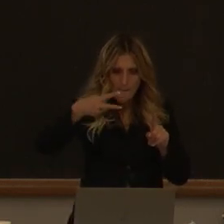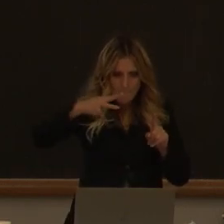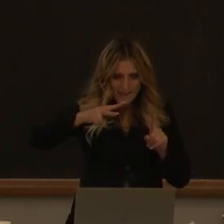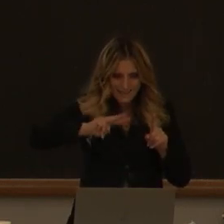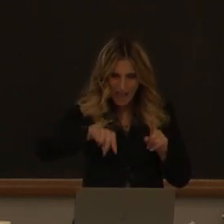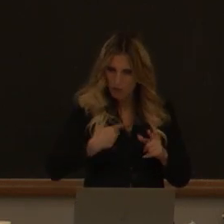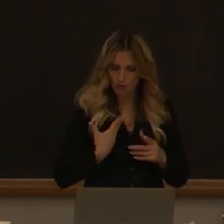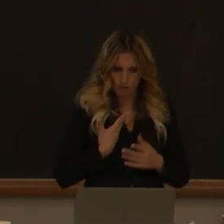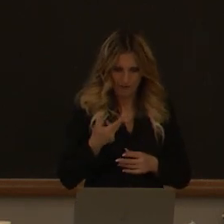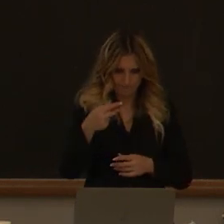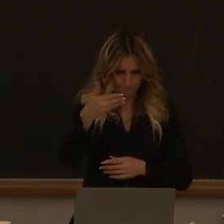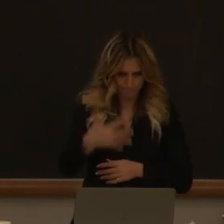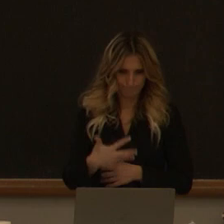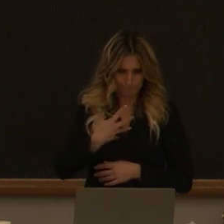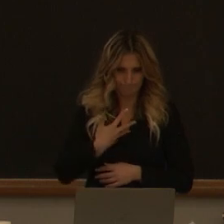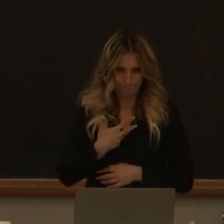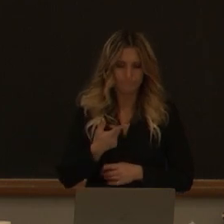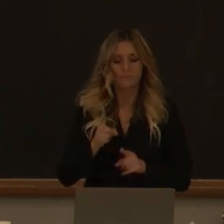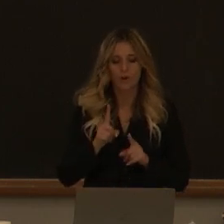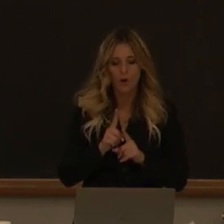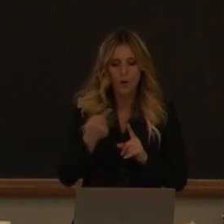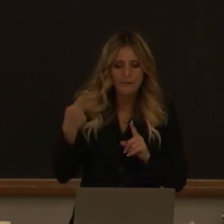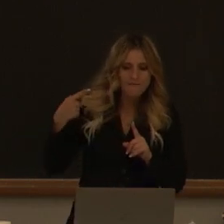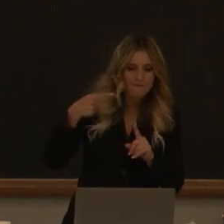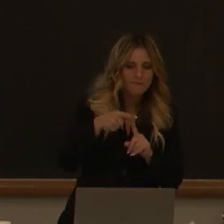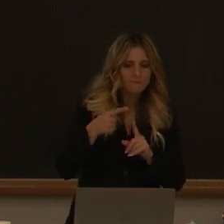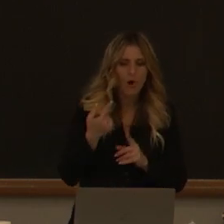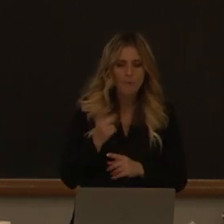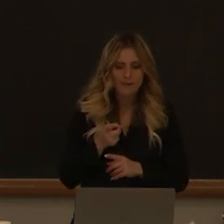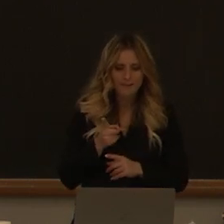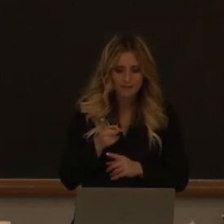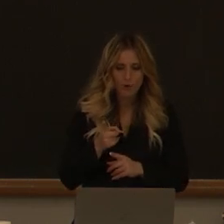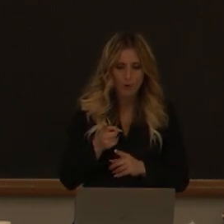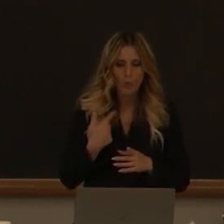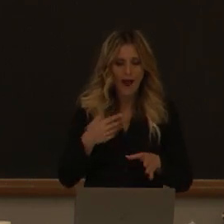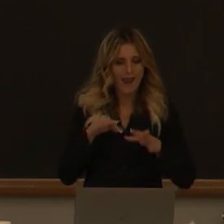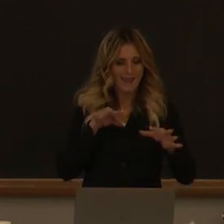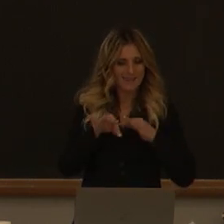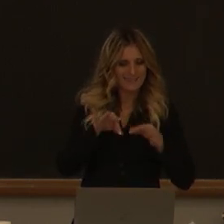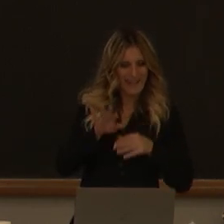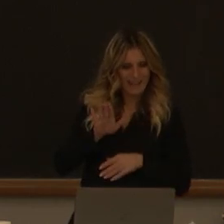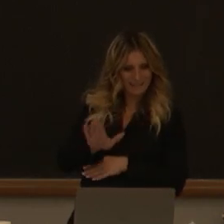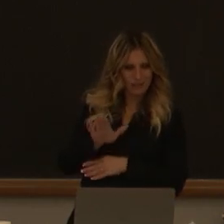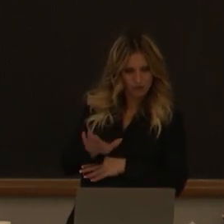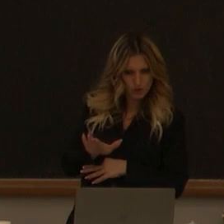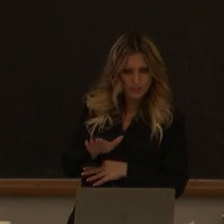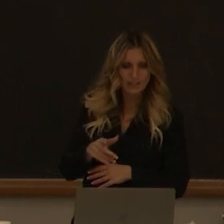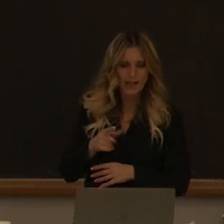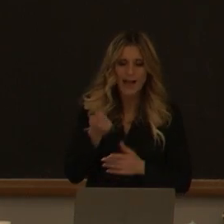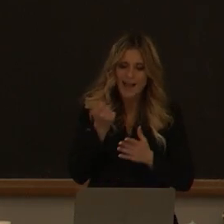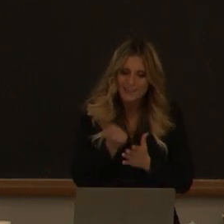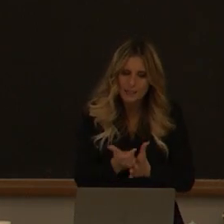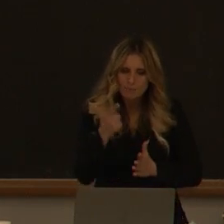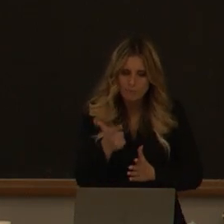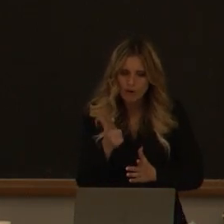è anche, diciamo, finalità di tanti goals, diciamo, della strategia stessa, come è importante anche il